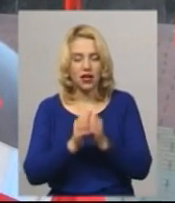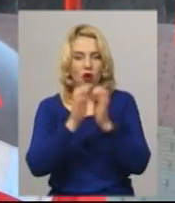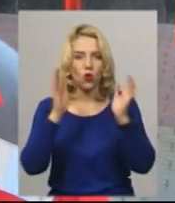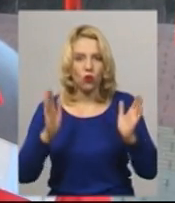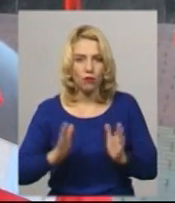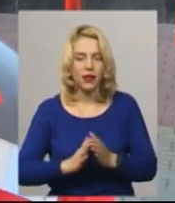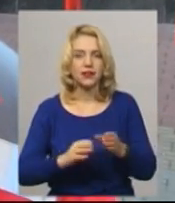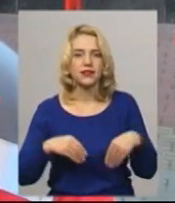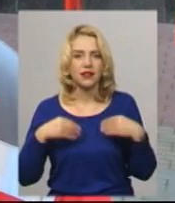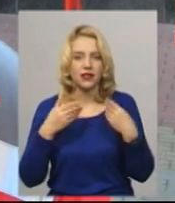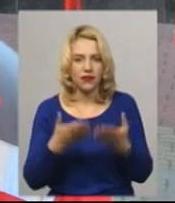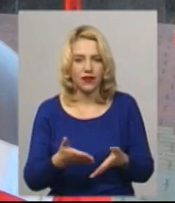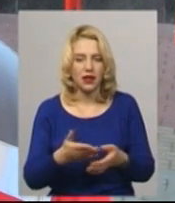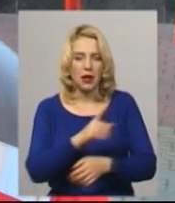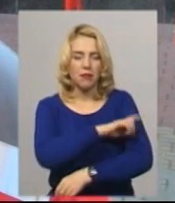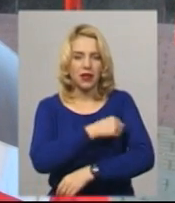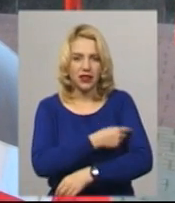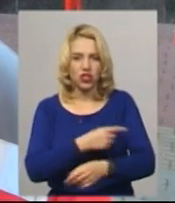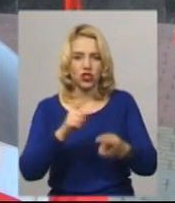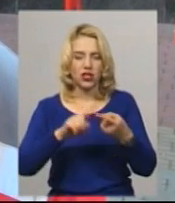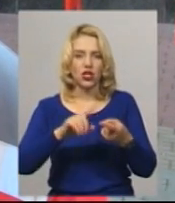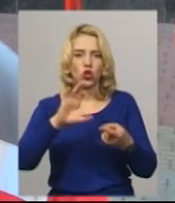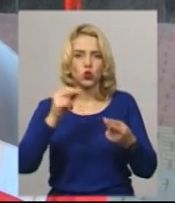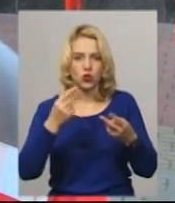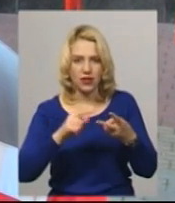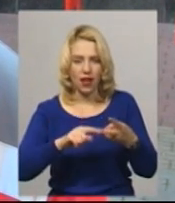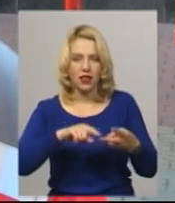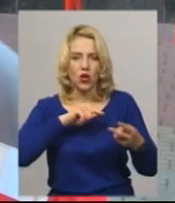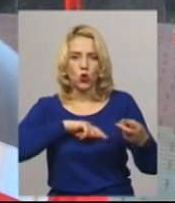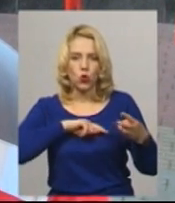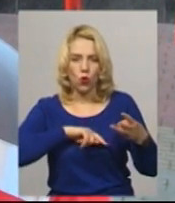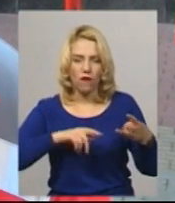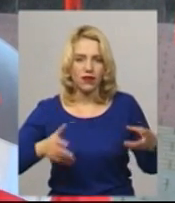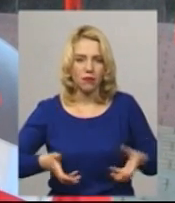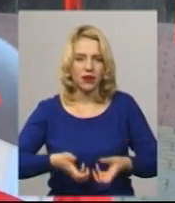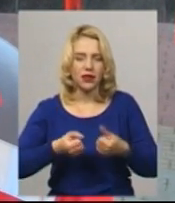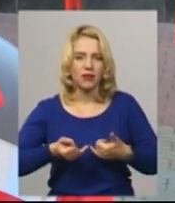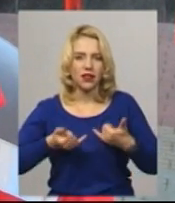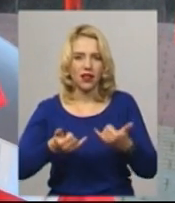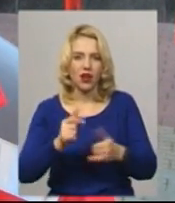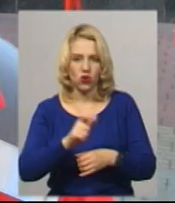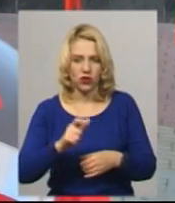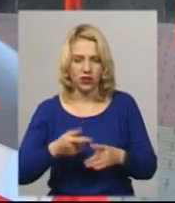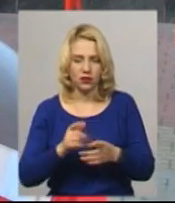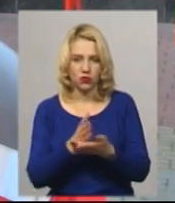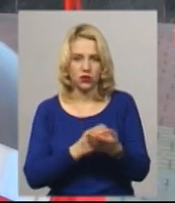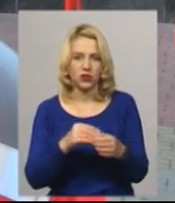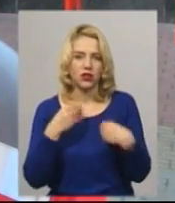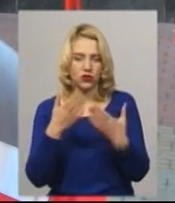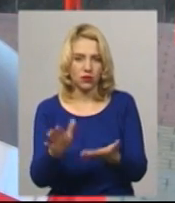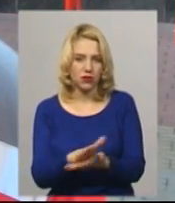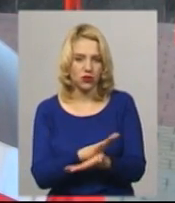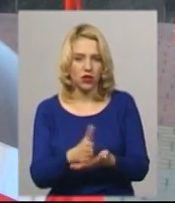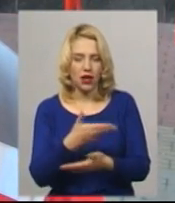надання медичного, соціального та духовної підтримки людям. Послуги надаються безкоштовно,